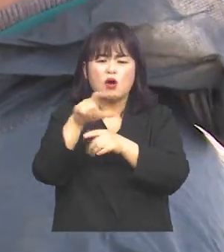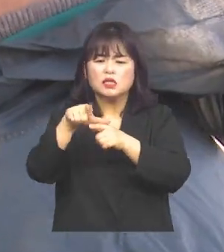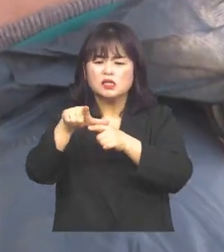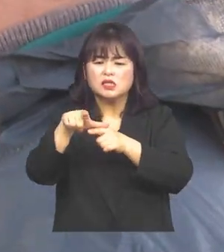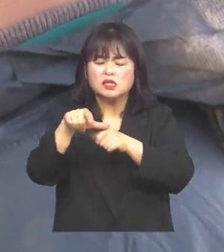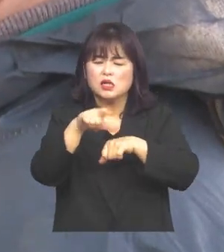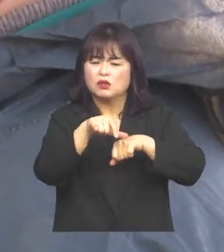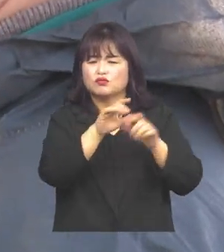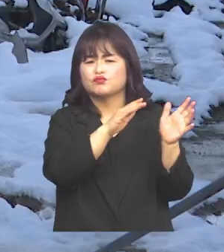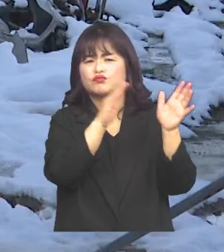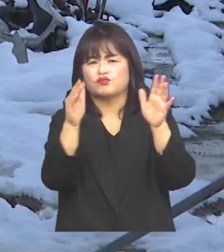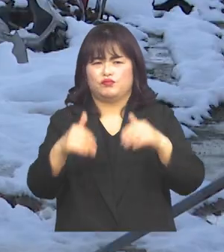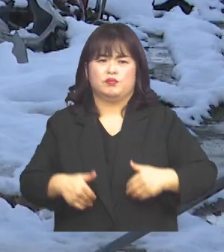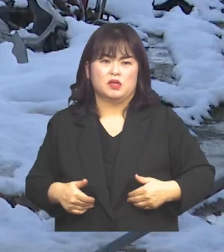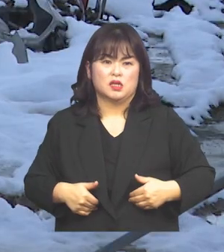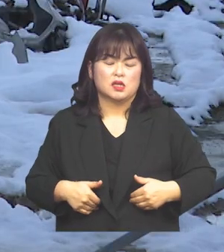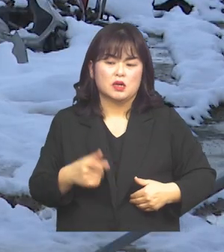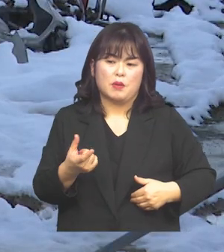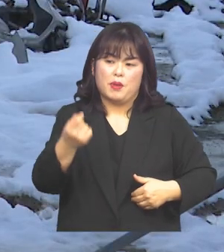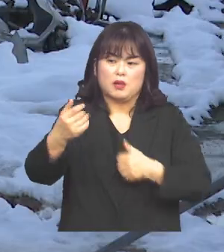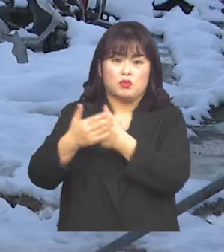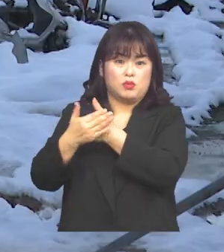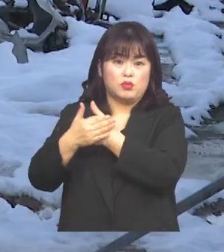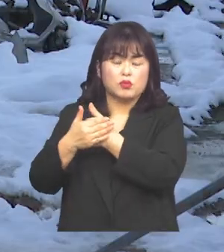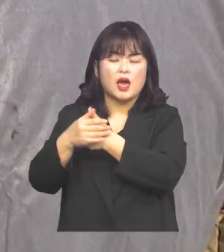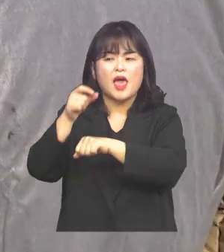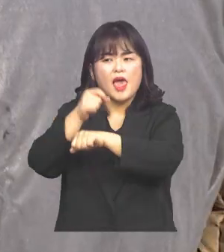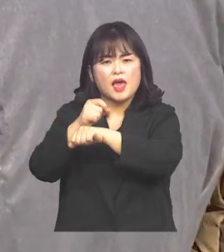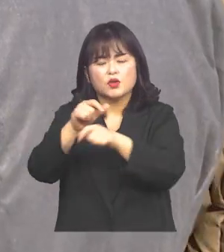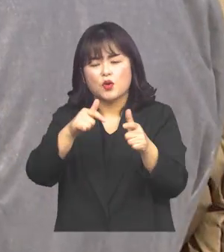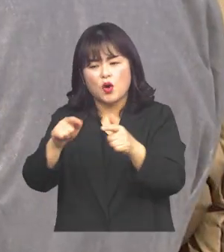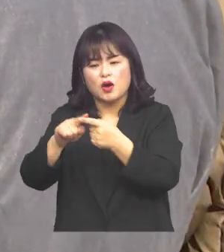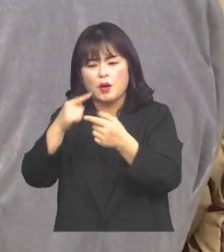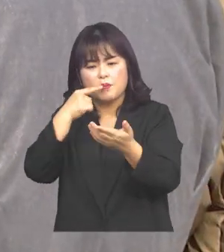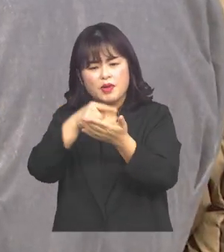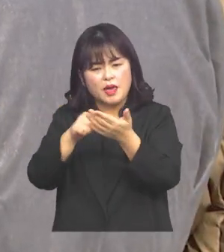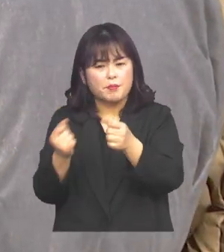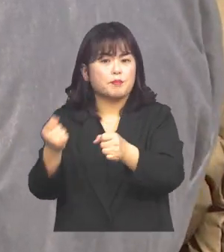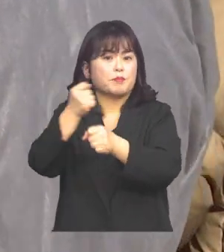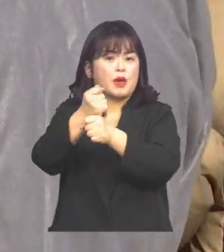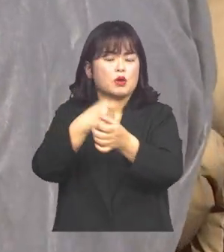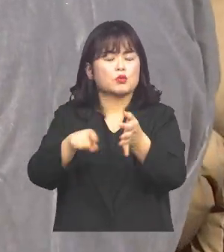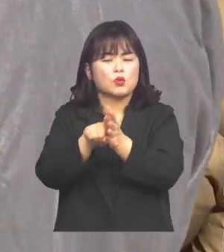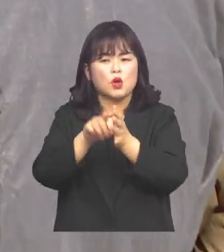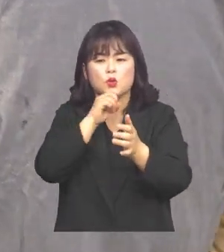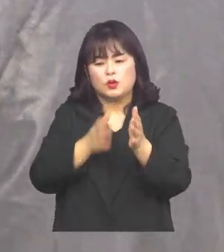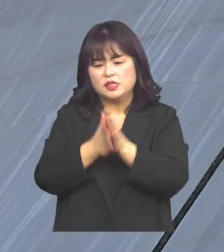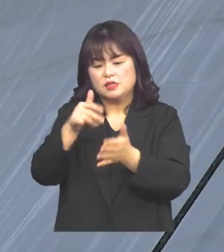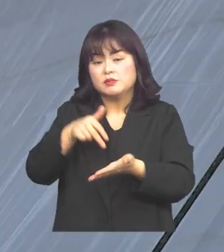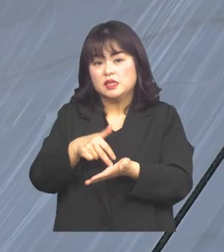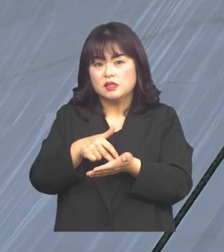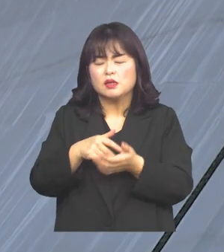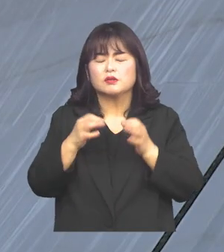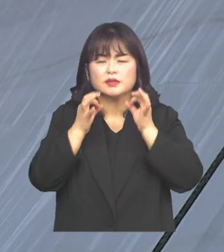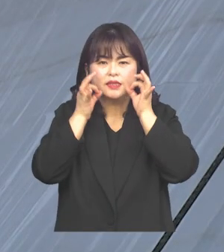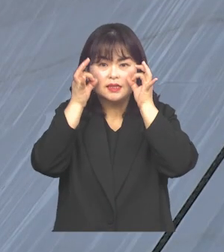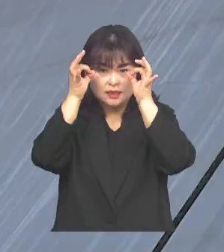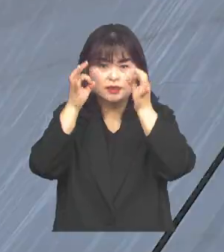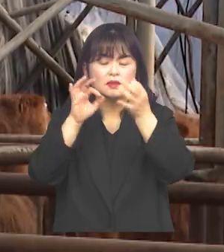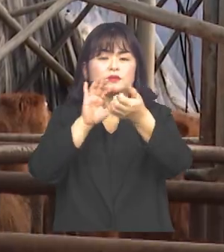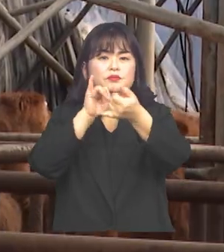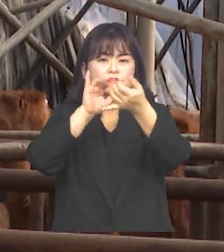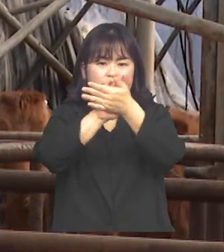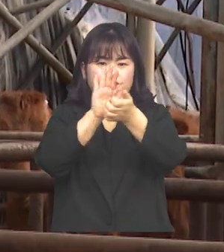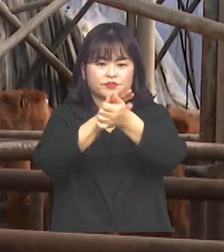등의 시간이 오래 걸린다며 도움을 요청했고 이 시장은 행정적인 절차나 피해 복구를 위해 시가 도울 수 있는 것은